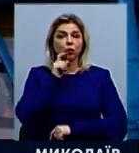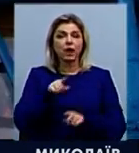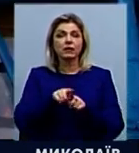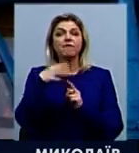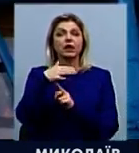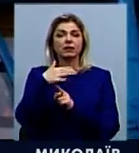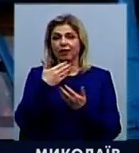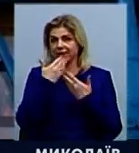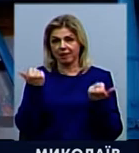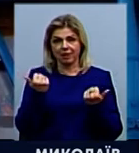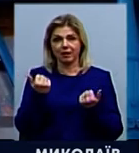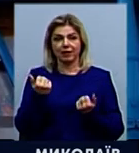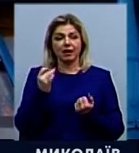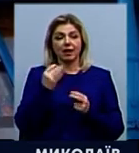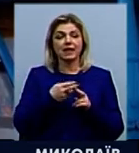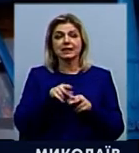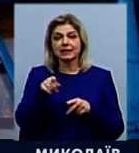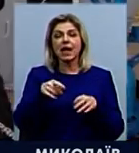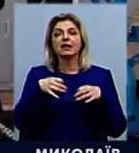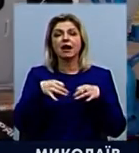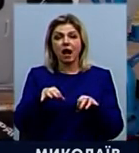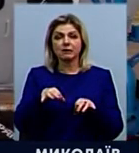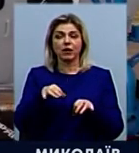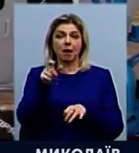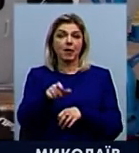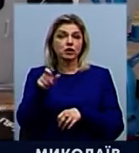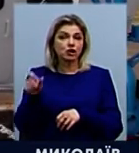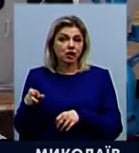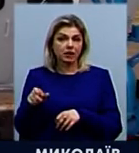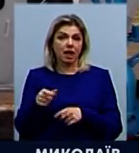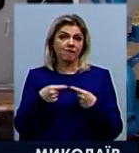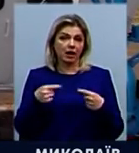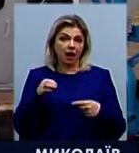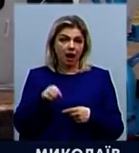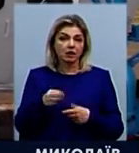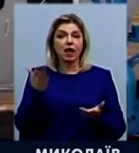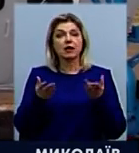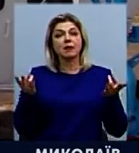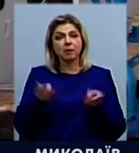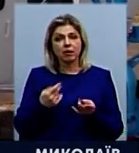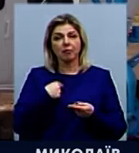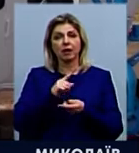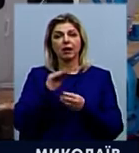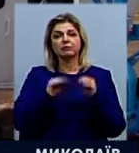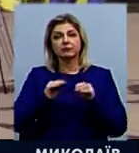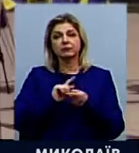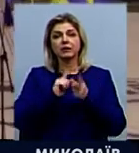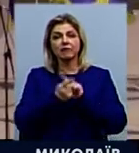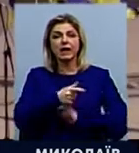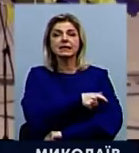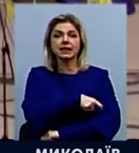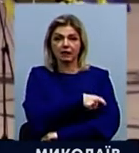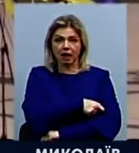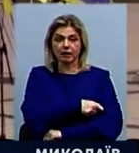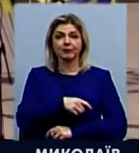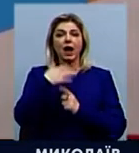вертольотів немає. На даний момент це транспортно-пасажирський варіант, і за потреби ми переобладнуємо його в санітарний.